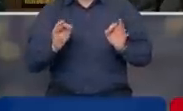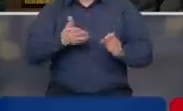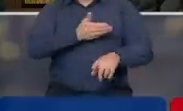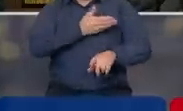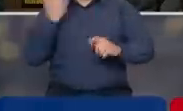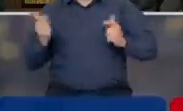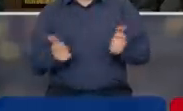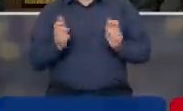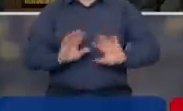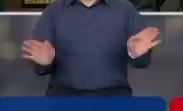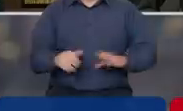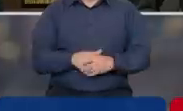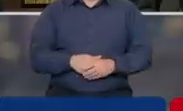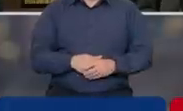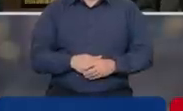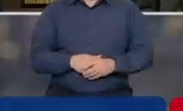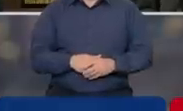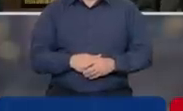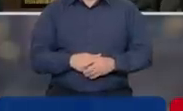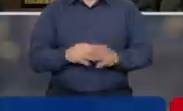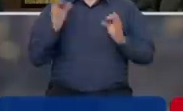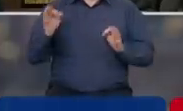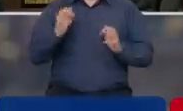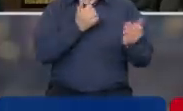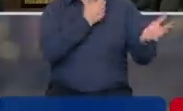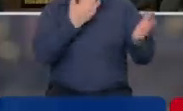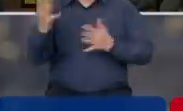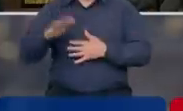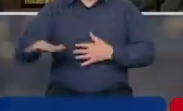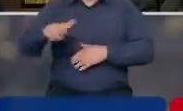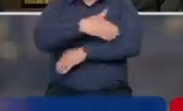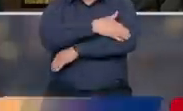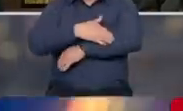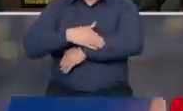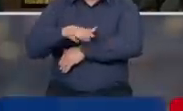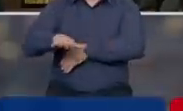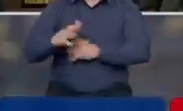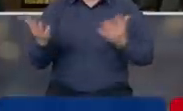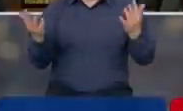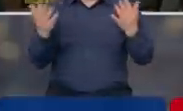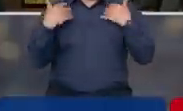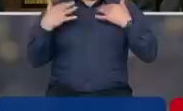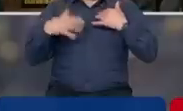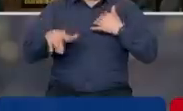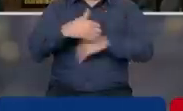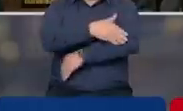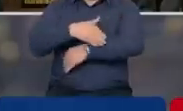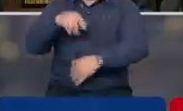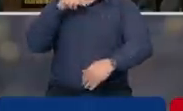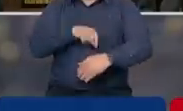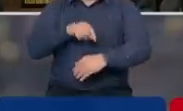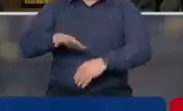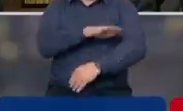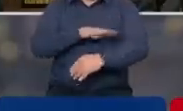mnie już nie ma ze mną bo nie obszar na granicach tak oczywiście wewnętrznie ale na granicy gdzie